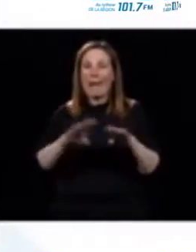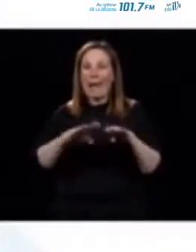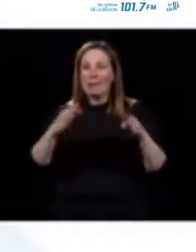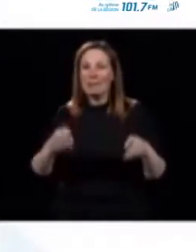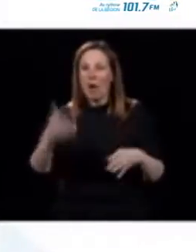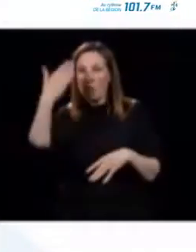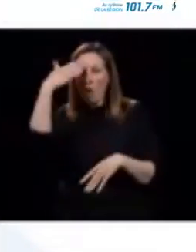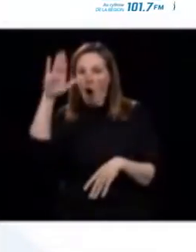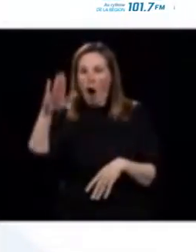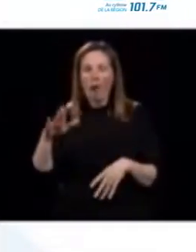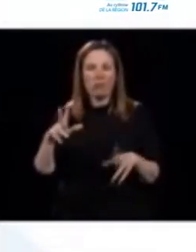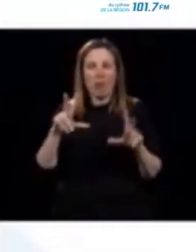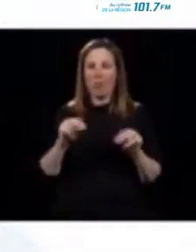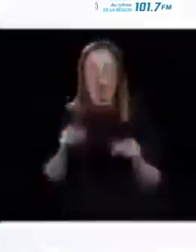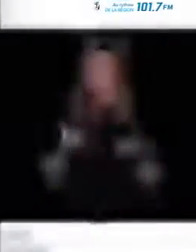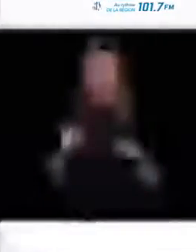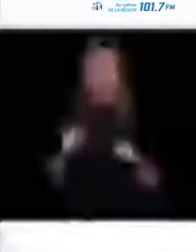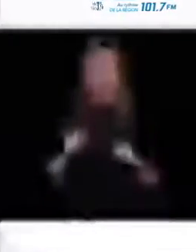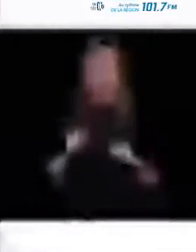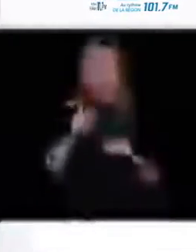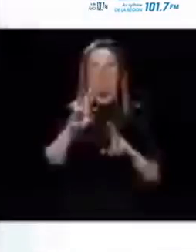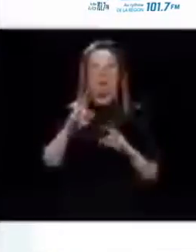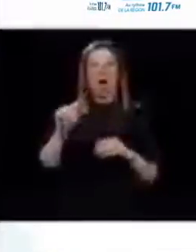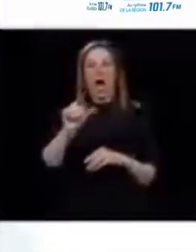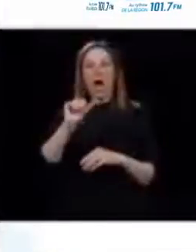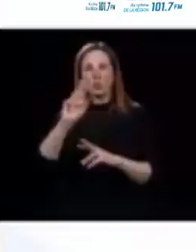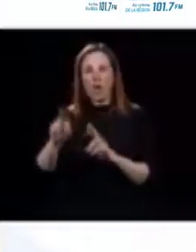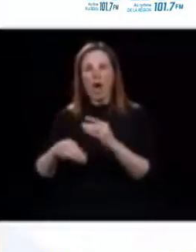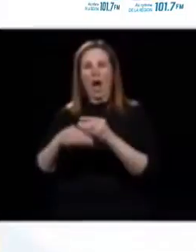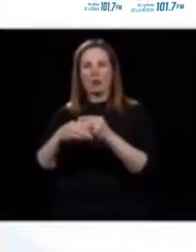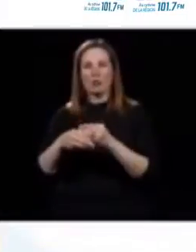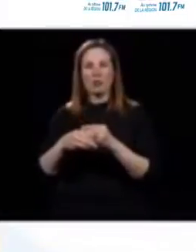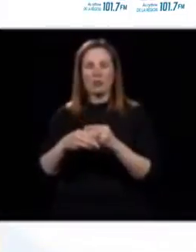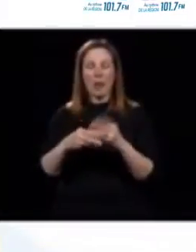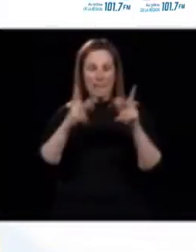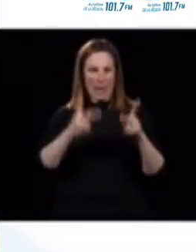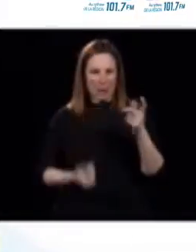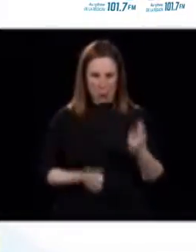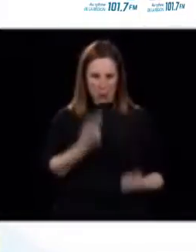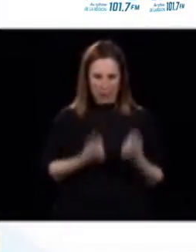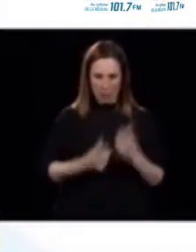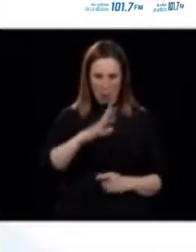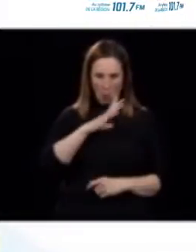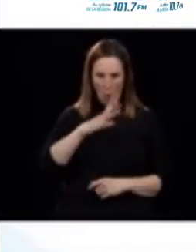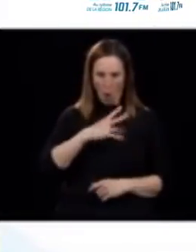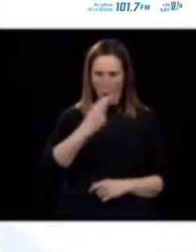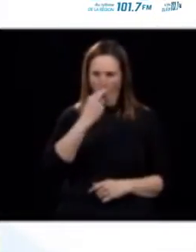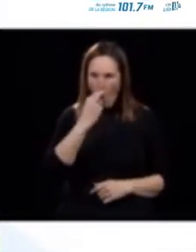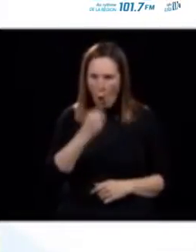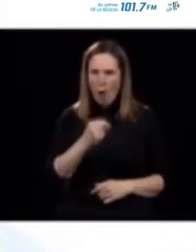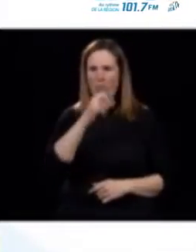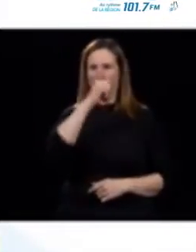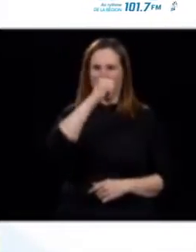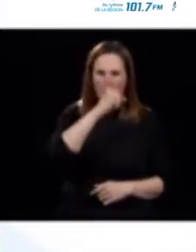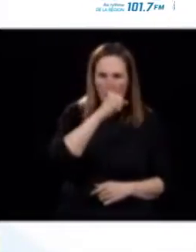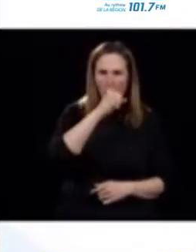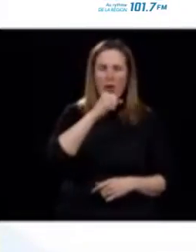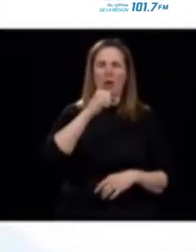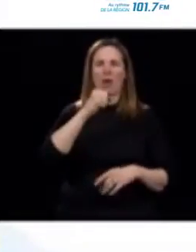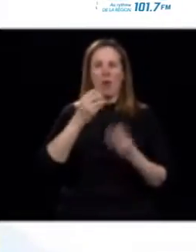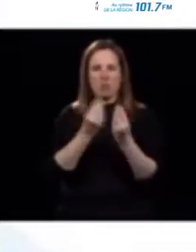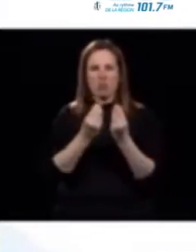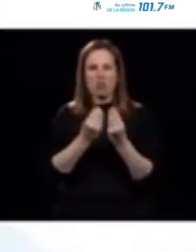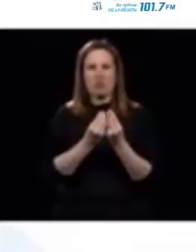Vous avez tout à raison. Il faut au premier comprendre qu'on dit aux gens qui ont des symptômes de ne pas sortir. Fait quelqu'un qui a le gros rhume, là, qui se mettrait à éternuer sur un banc